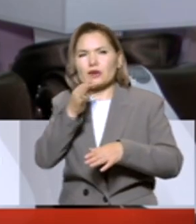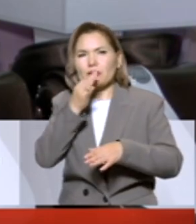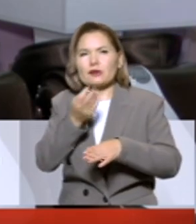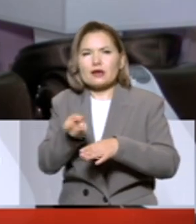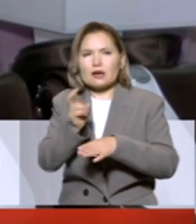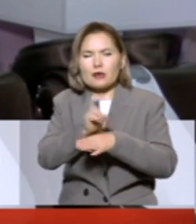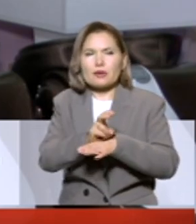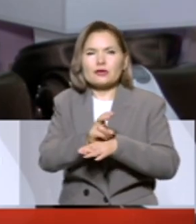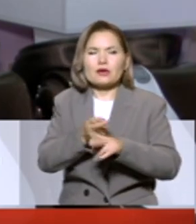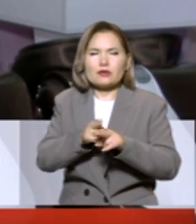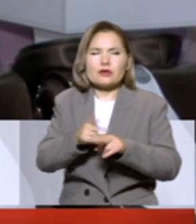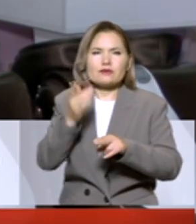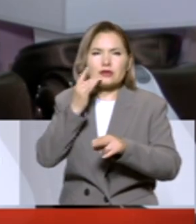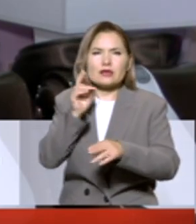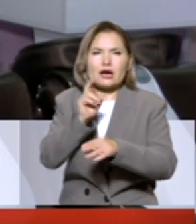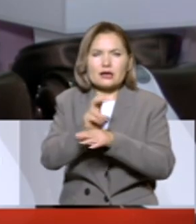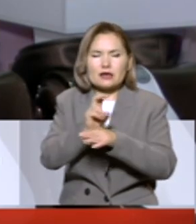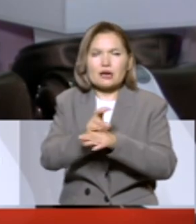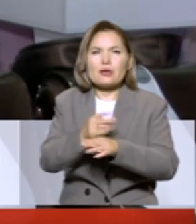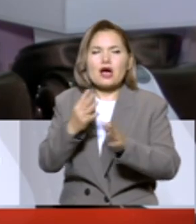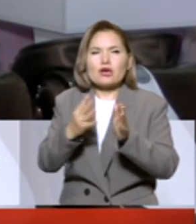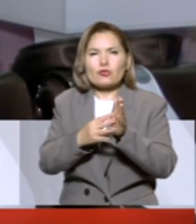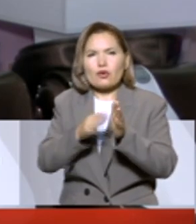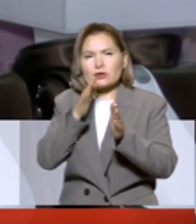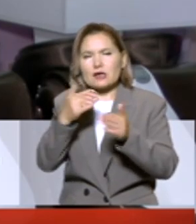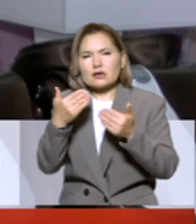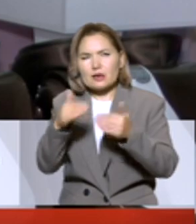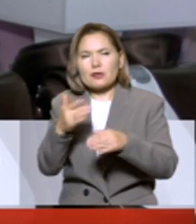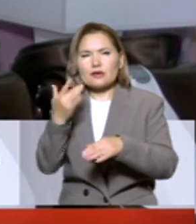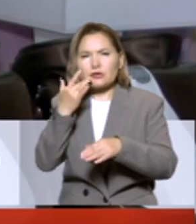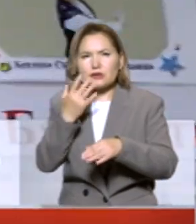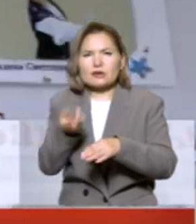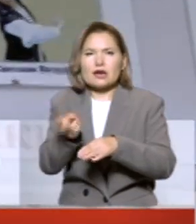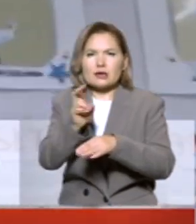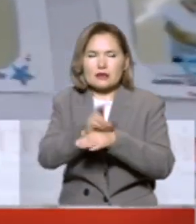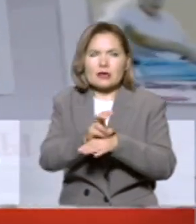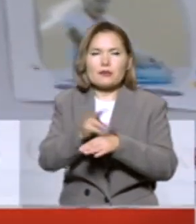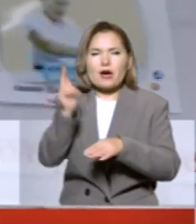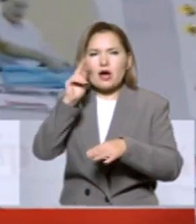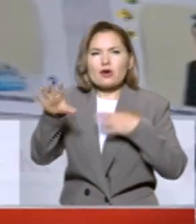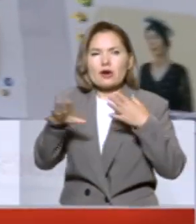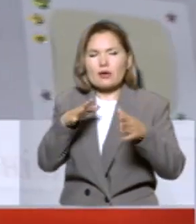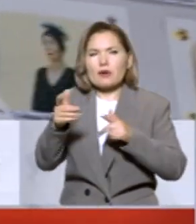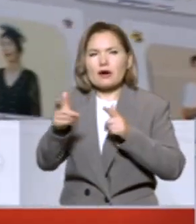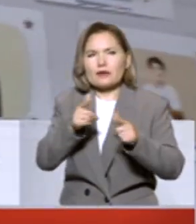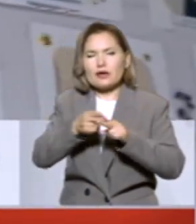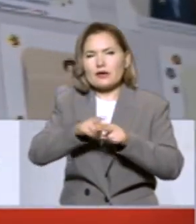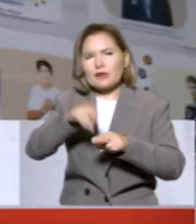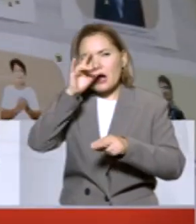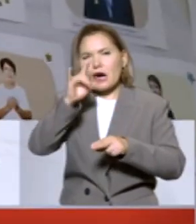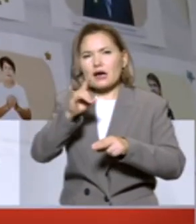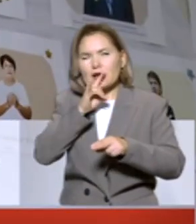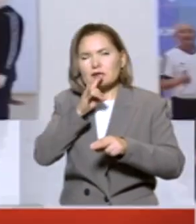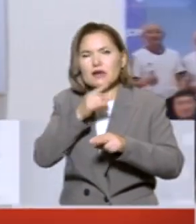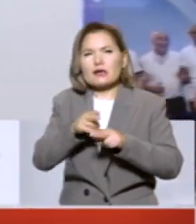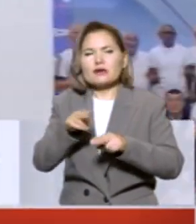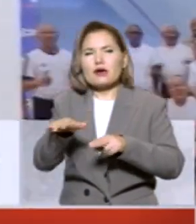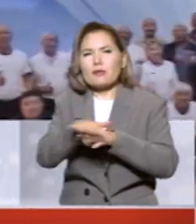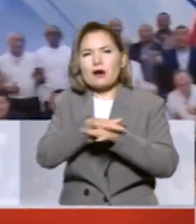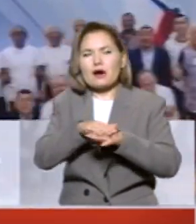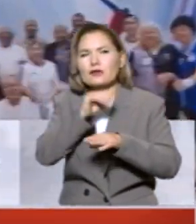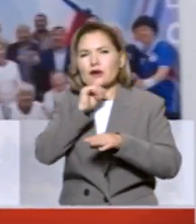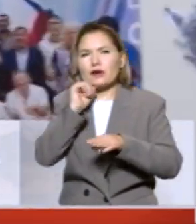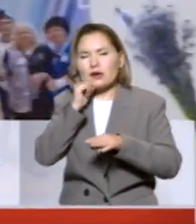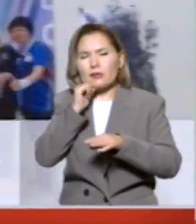айтады, біз жұмысқа келгенде, біз 9-да ашылсақ, олар 9 болмай келіп алады. Қазақстандықтардың орташа өмір сүру ұзақтығы 74